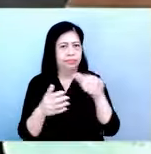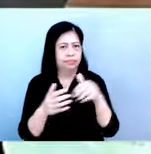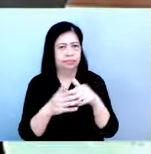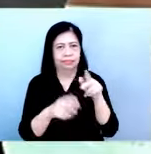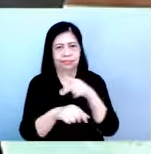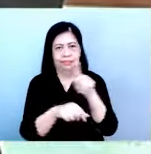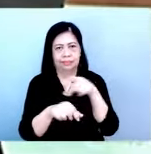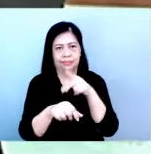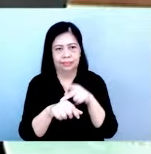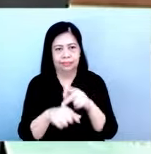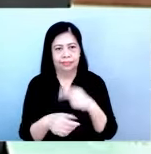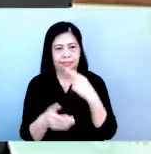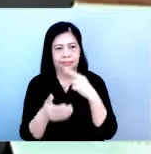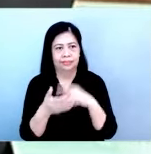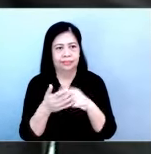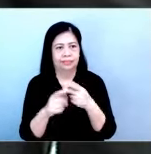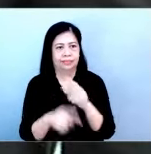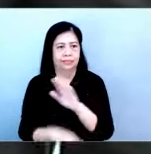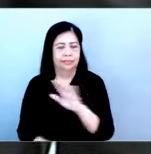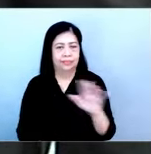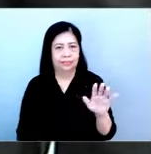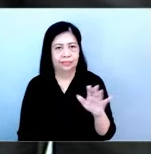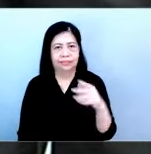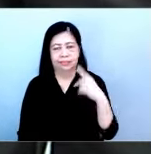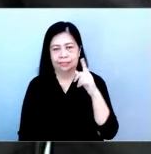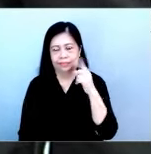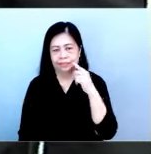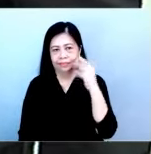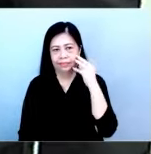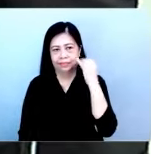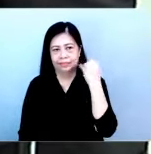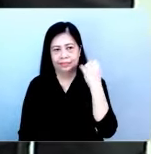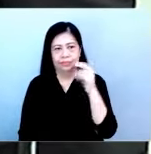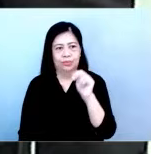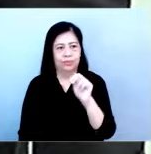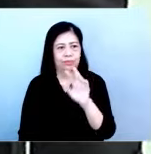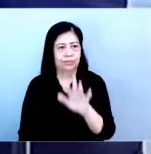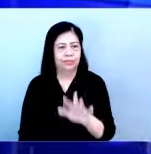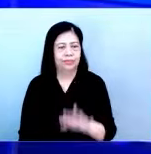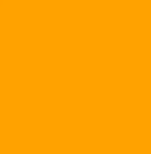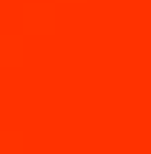nationwide. Nagbabalita mula sa Frontline, MJ Marfori, News